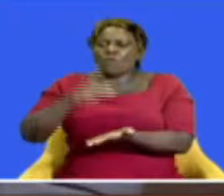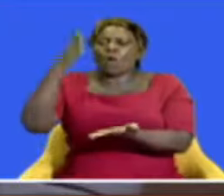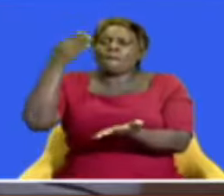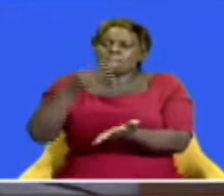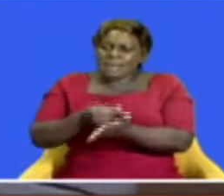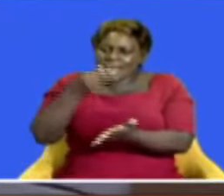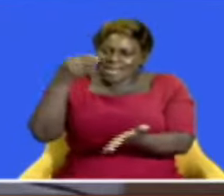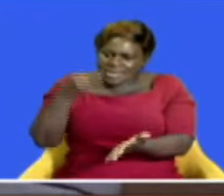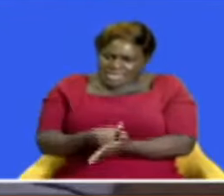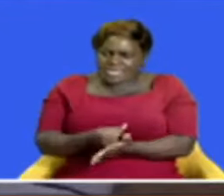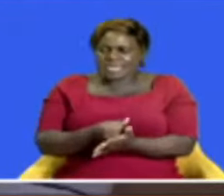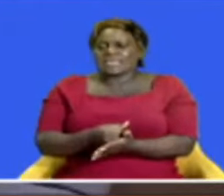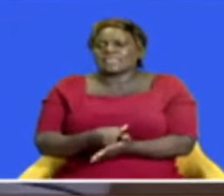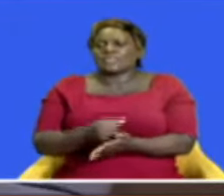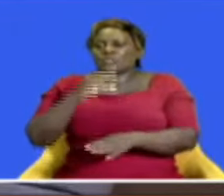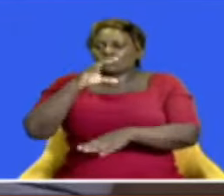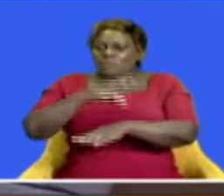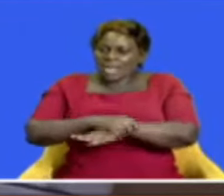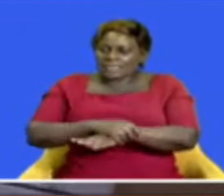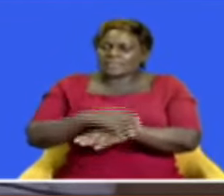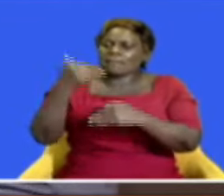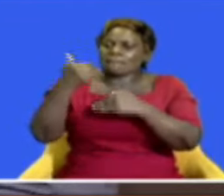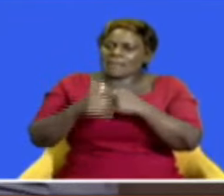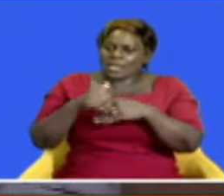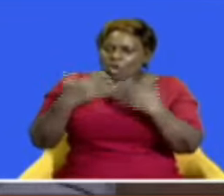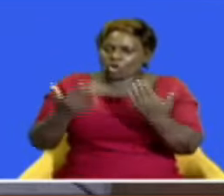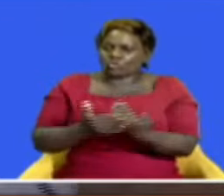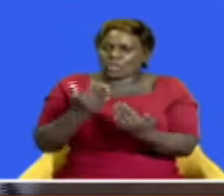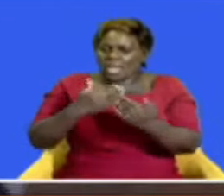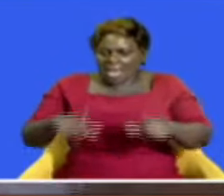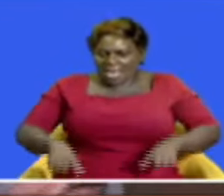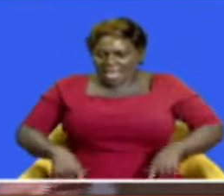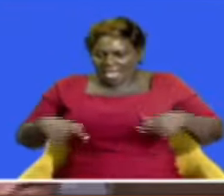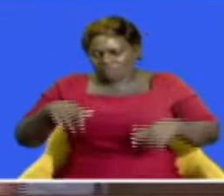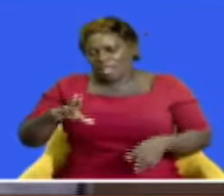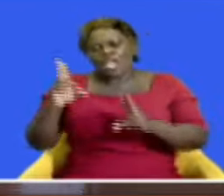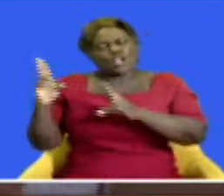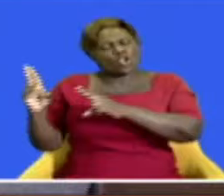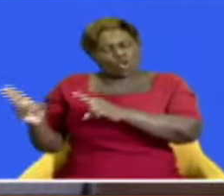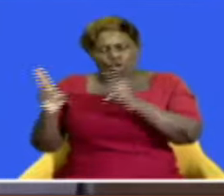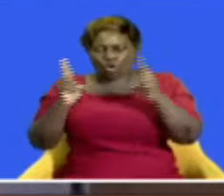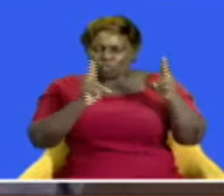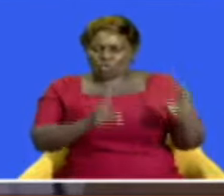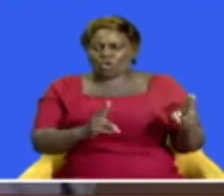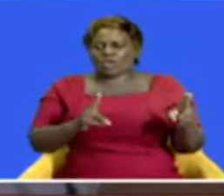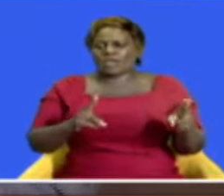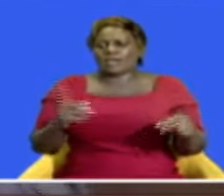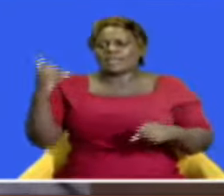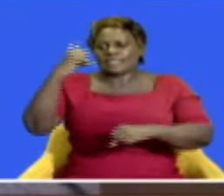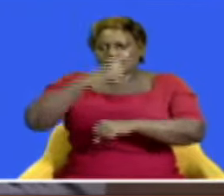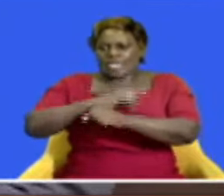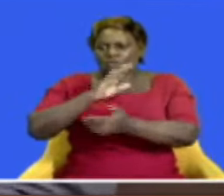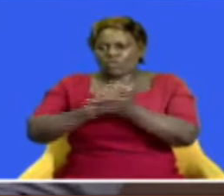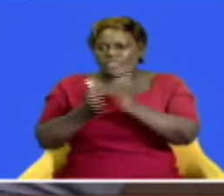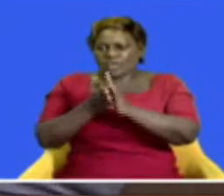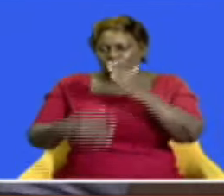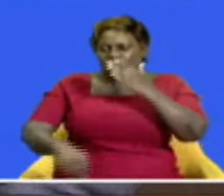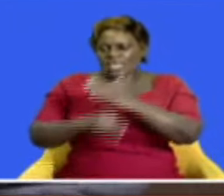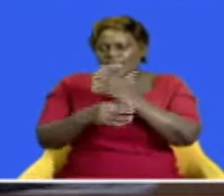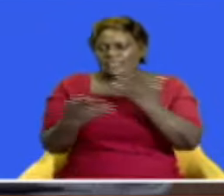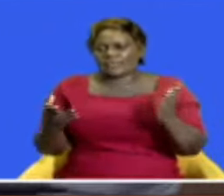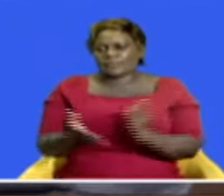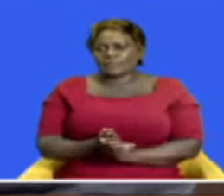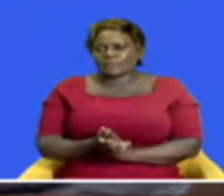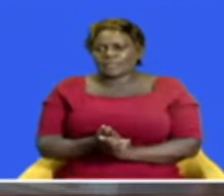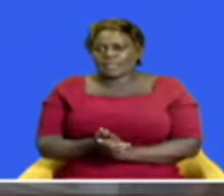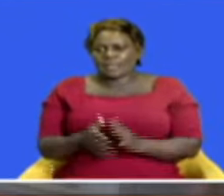mingi kuweza kununua ama kukimu mahitaji yako yale ya kawaida tu ya kila siku bila kuongezea chochote. Na